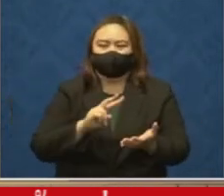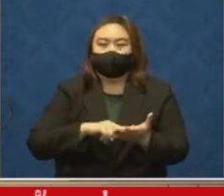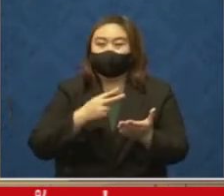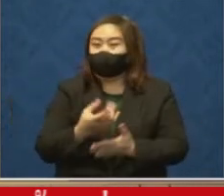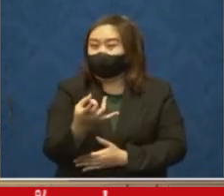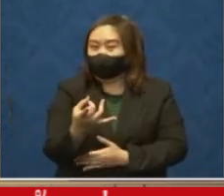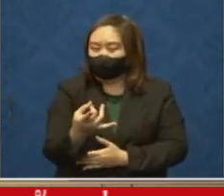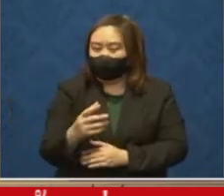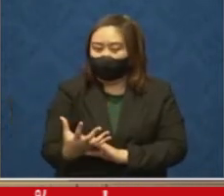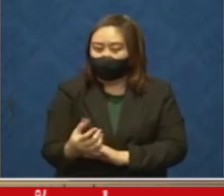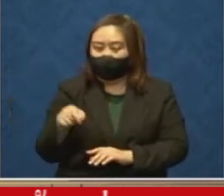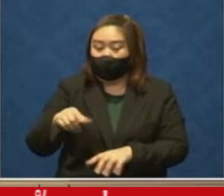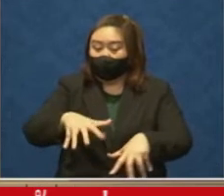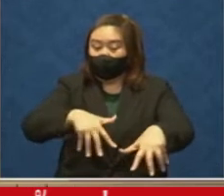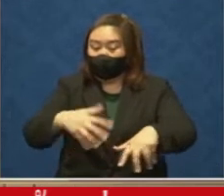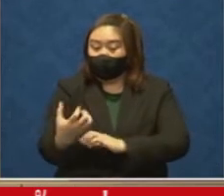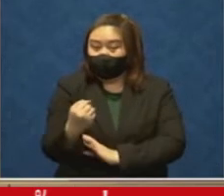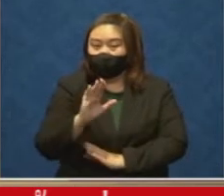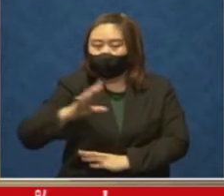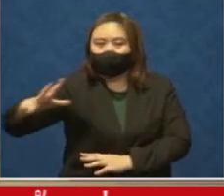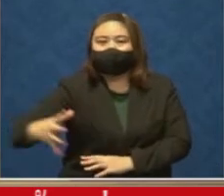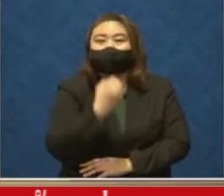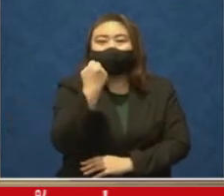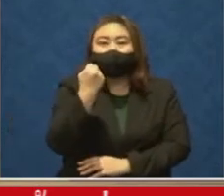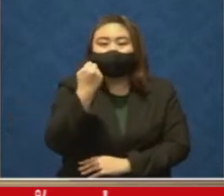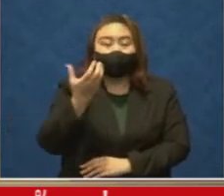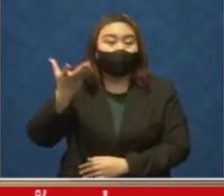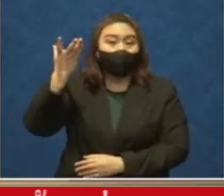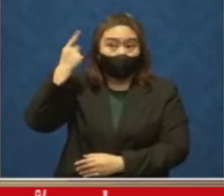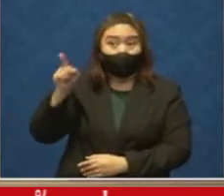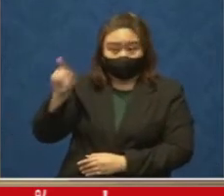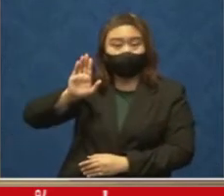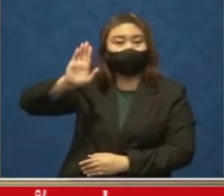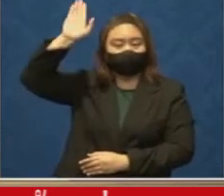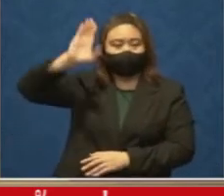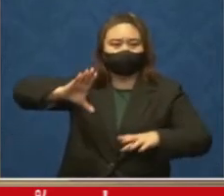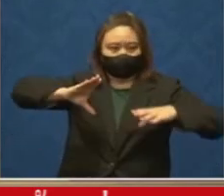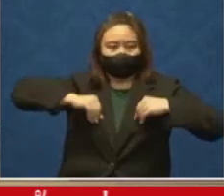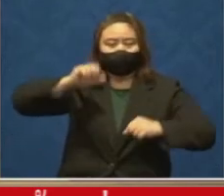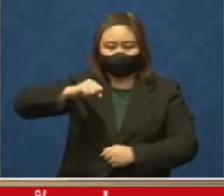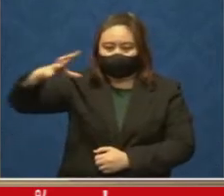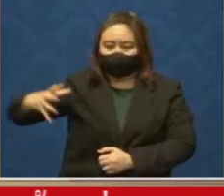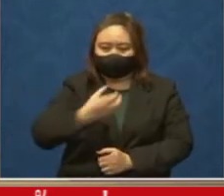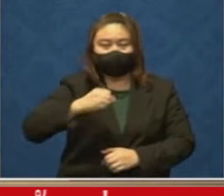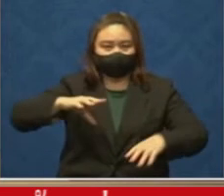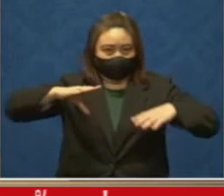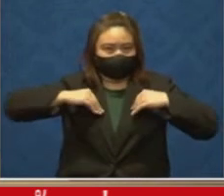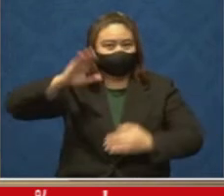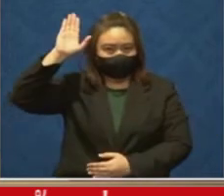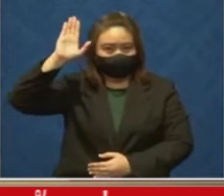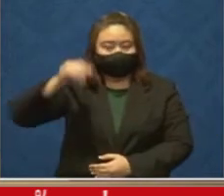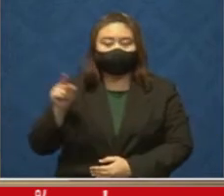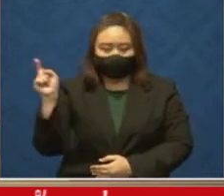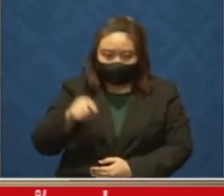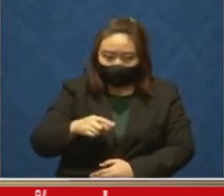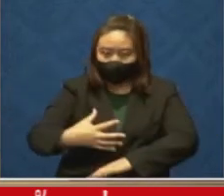ครับนั่นหมายถึงทุจหลตโดยการยึดอำนาจมาจากปชาชนเมื่ว่านนี้ท่านยกบือยอมรบเลยนะครับวาท่านเป็คน